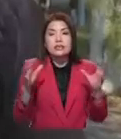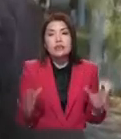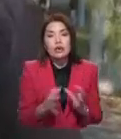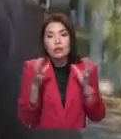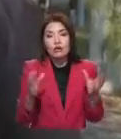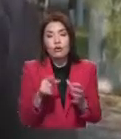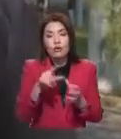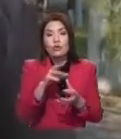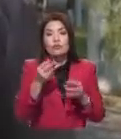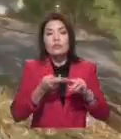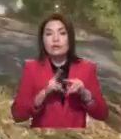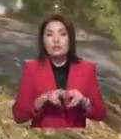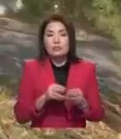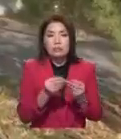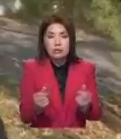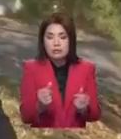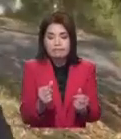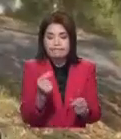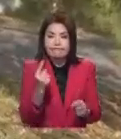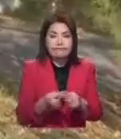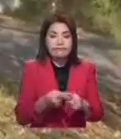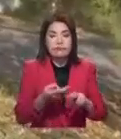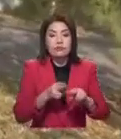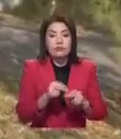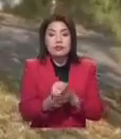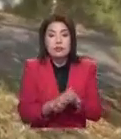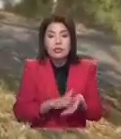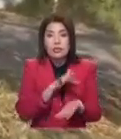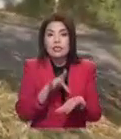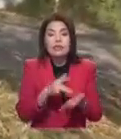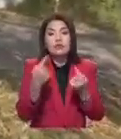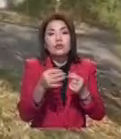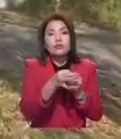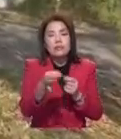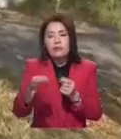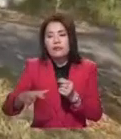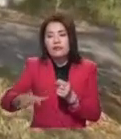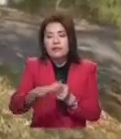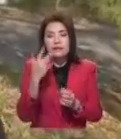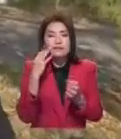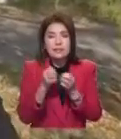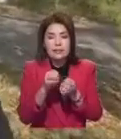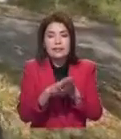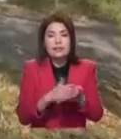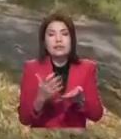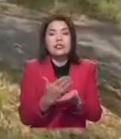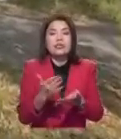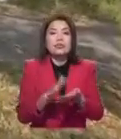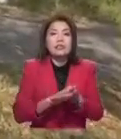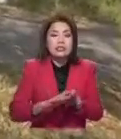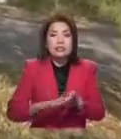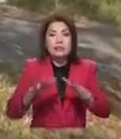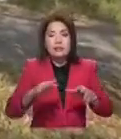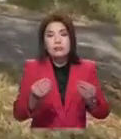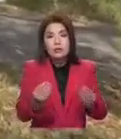олардың қорытылуына жол бермеу. Акция бұнымен бітпейді, бұл қаланың басқа аймағында да өз жалғасын табады. Тарихи мәдени орындарда